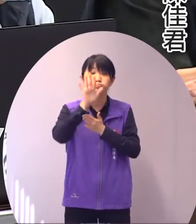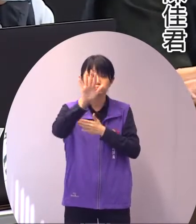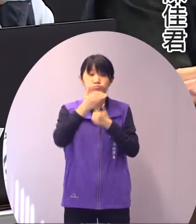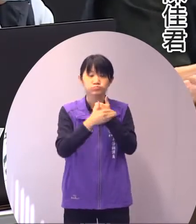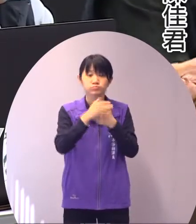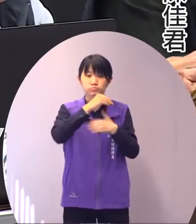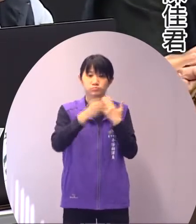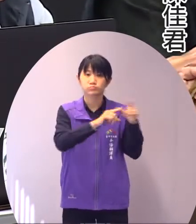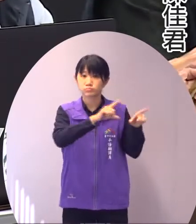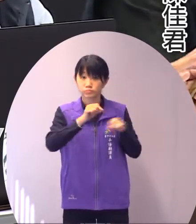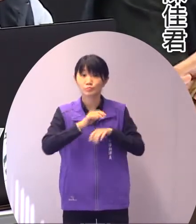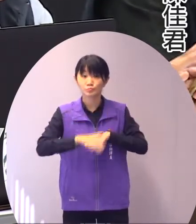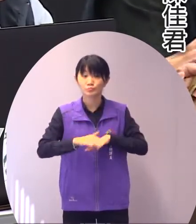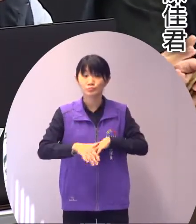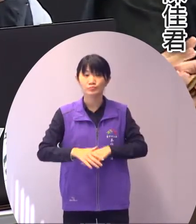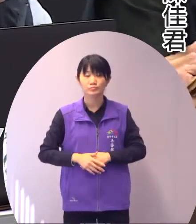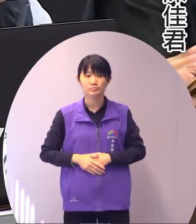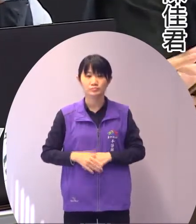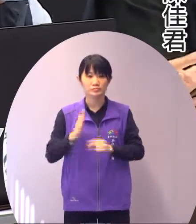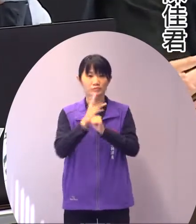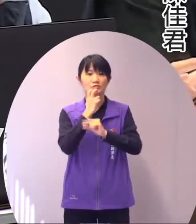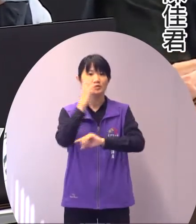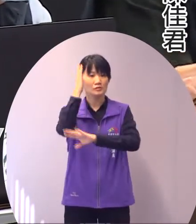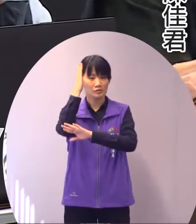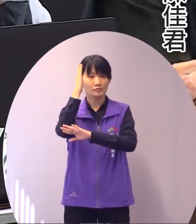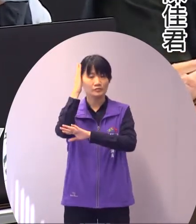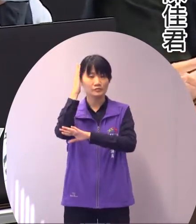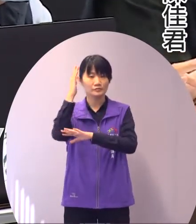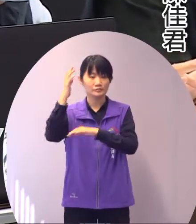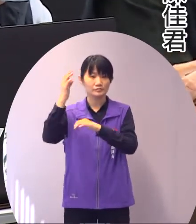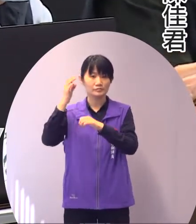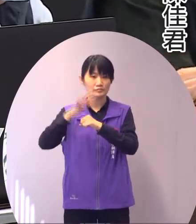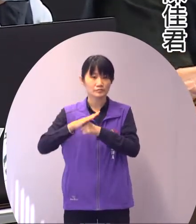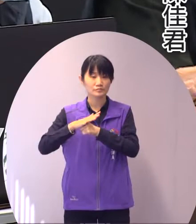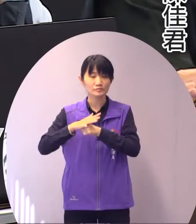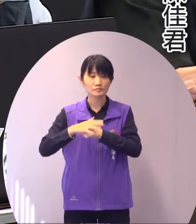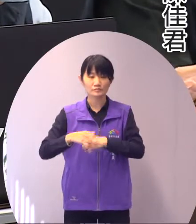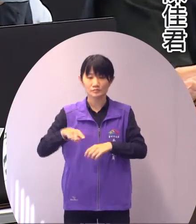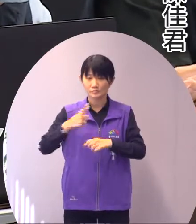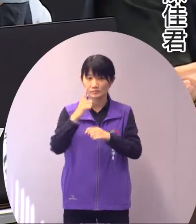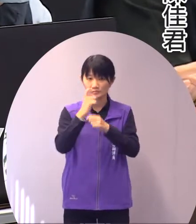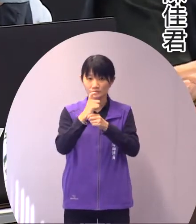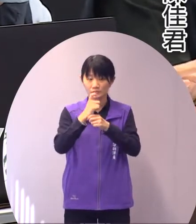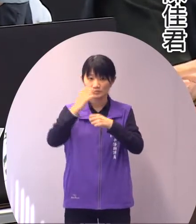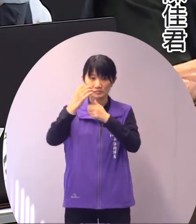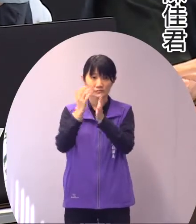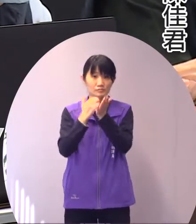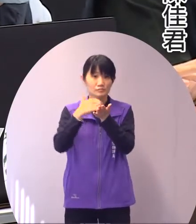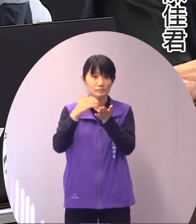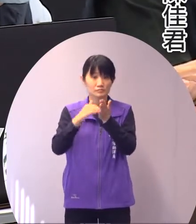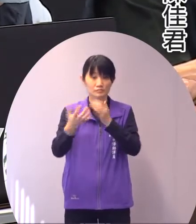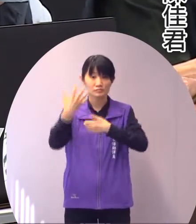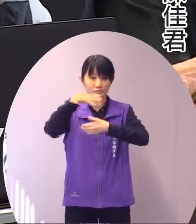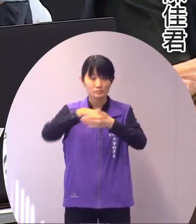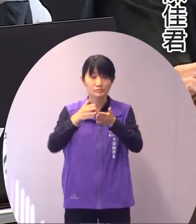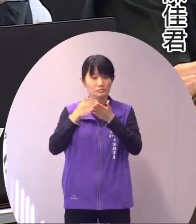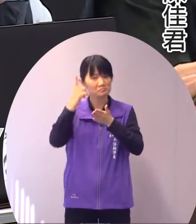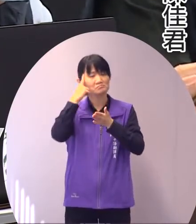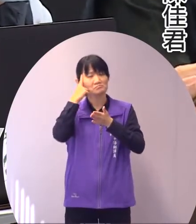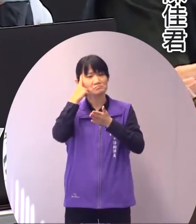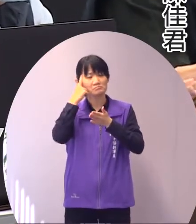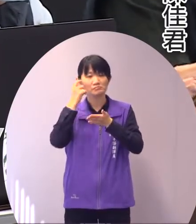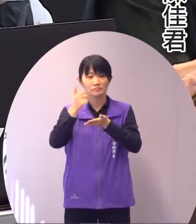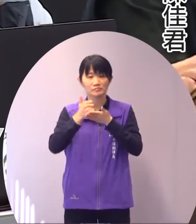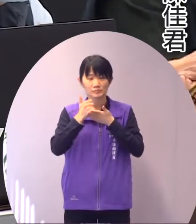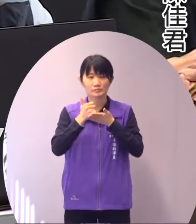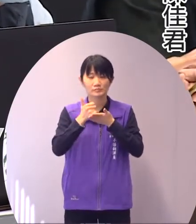循。那因中央的要求，补助款应纳入110年度预算，故请同意